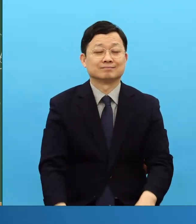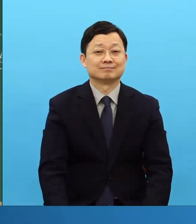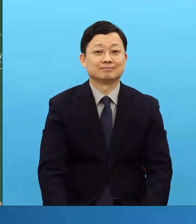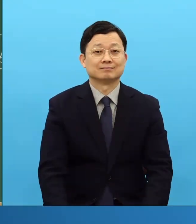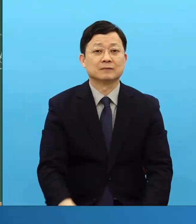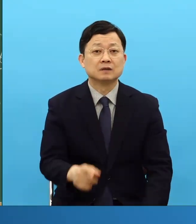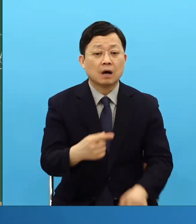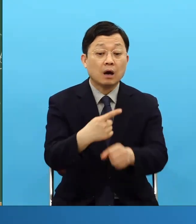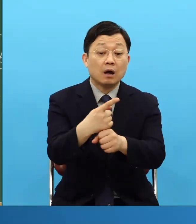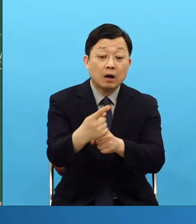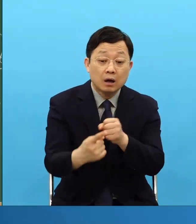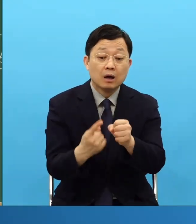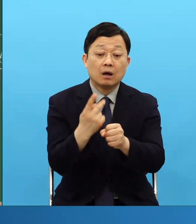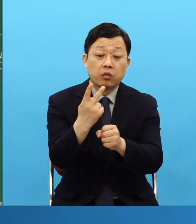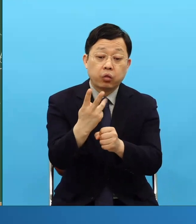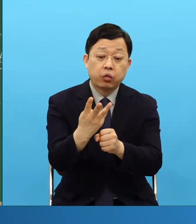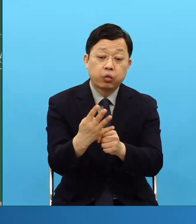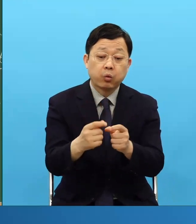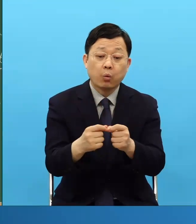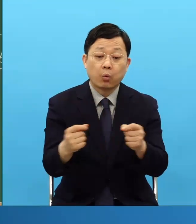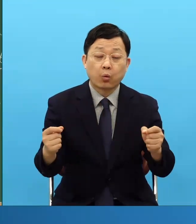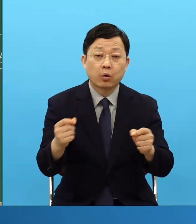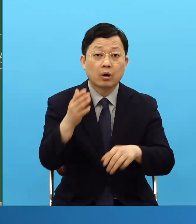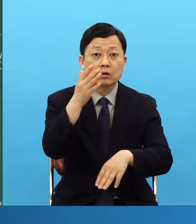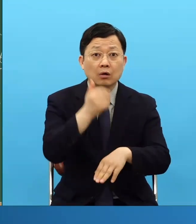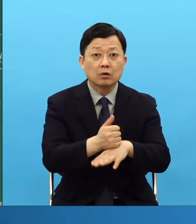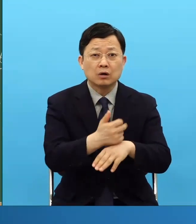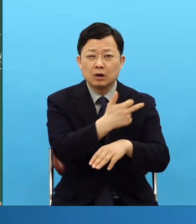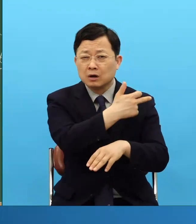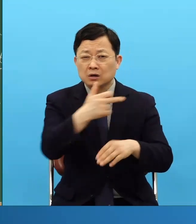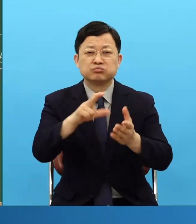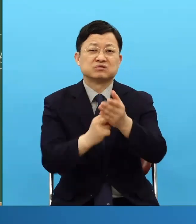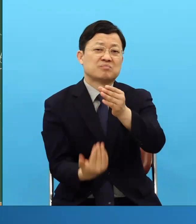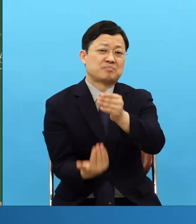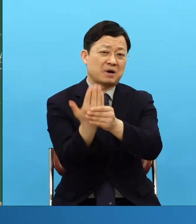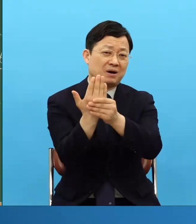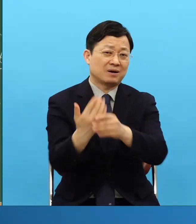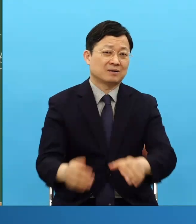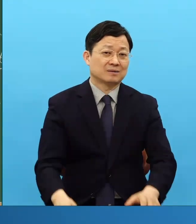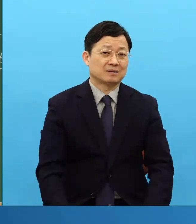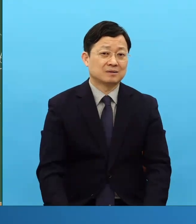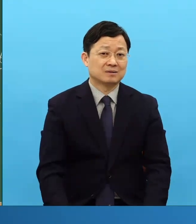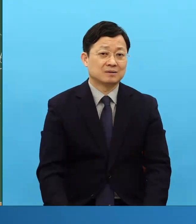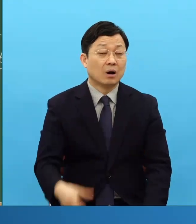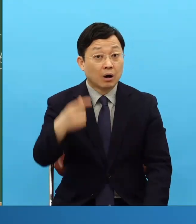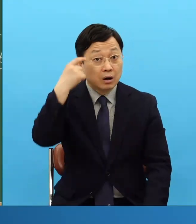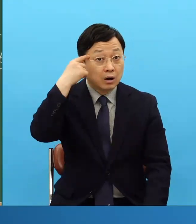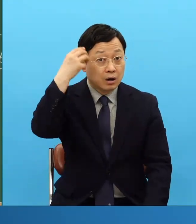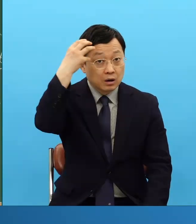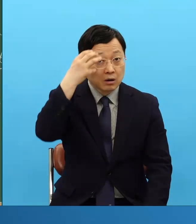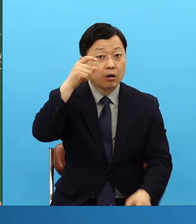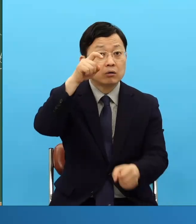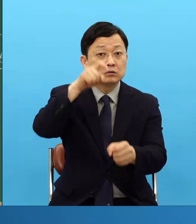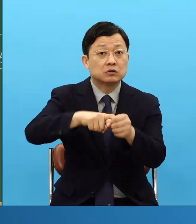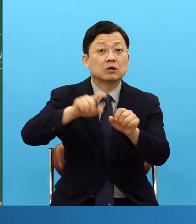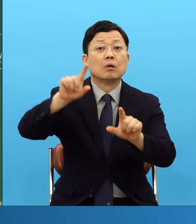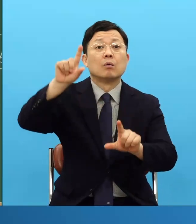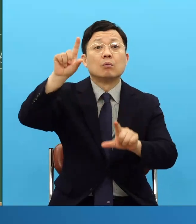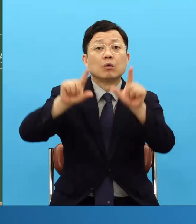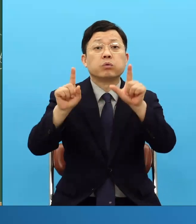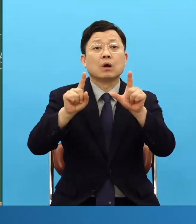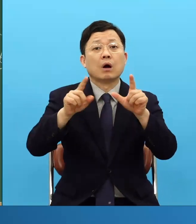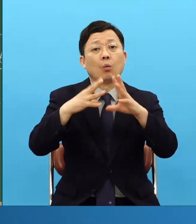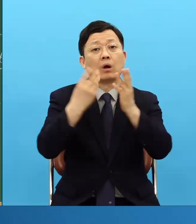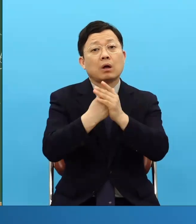그게 몇 happen? 년 지나면 어떻게 됩니까? What's going to happen if that takes place over 큰일 a few 나요. years? You'll be in trouble. 영적으로 이미 뭐 완전 이제